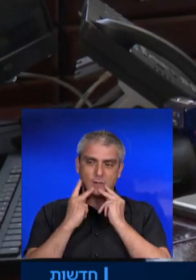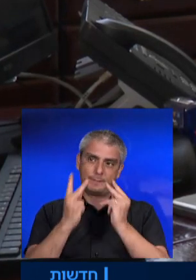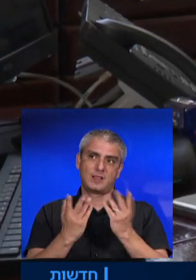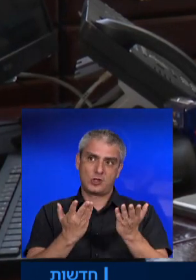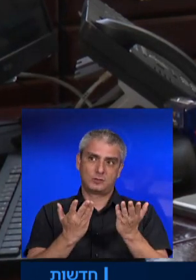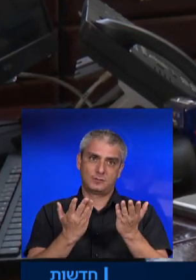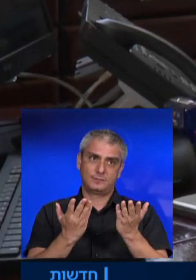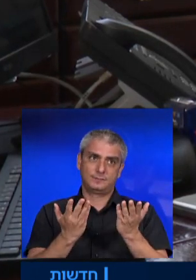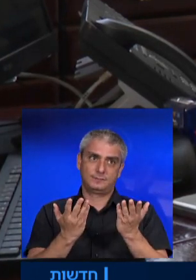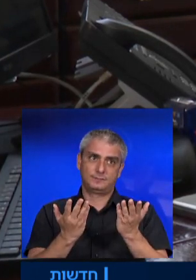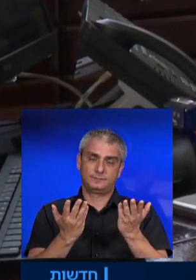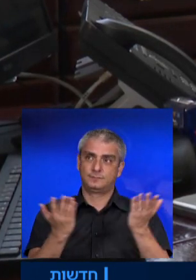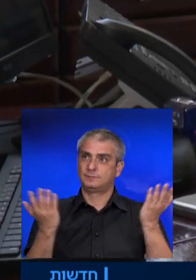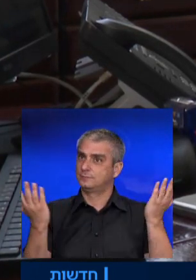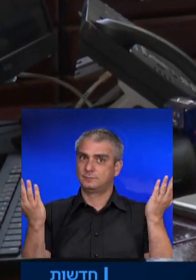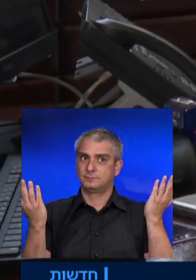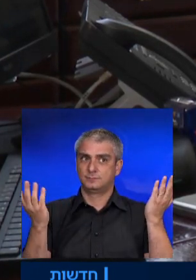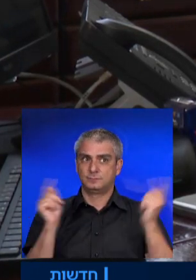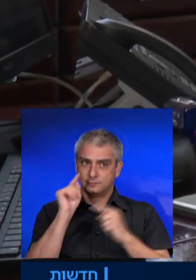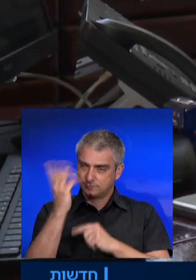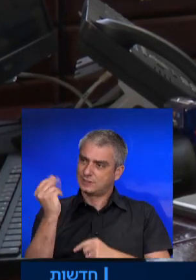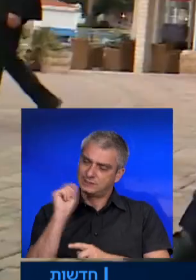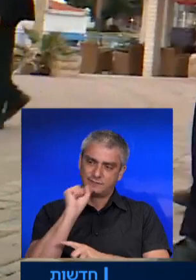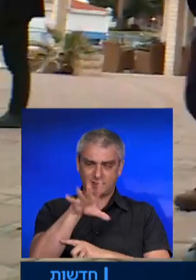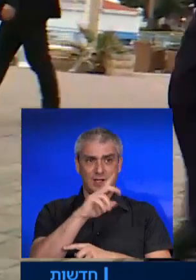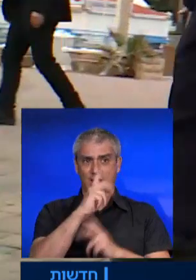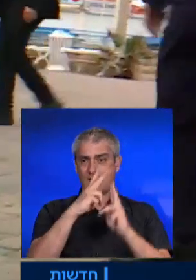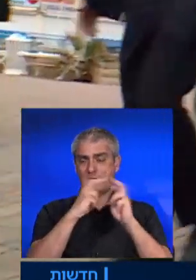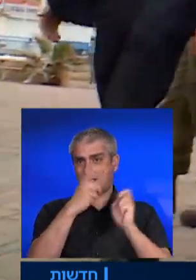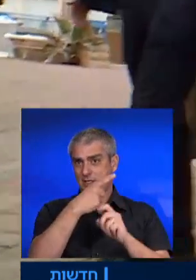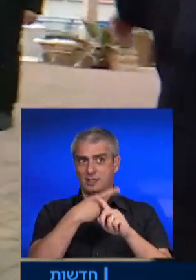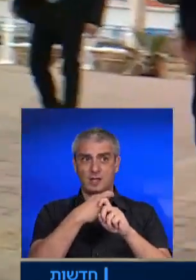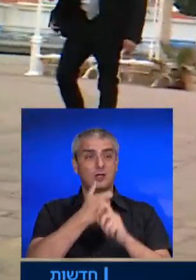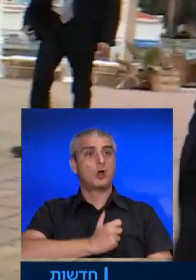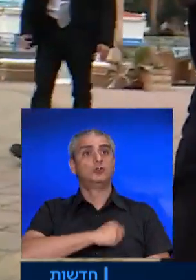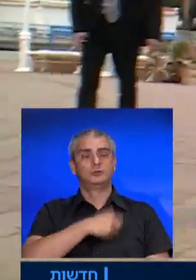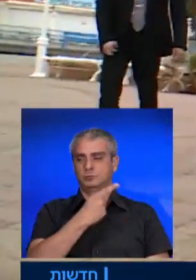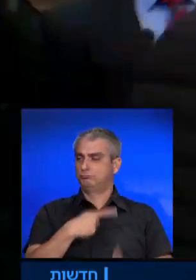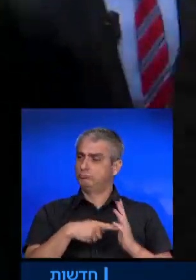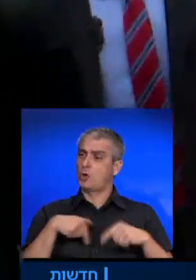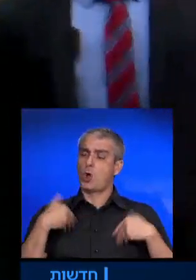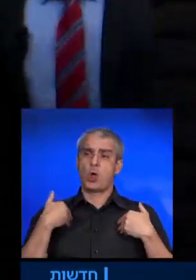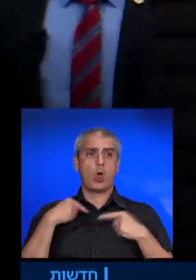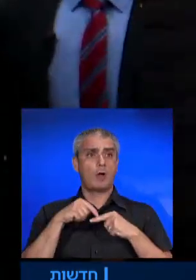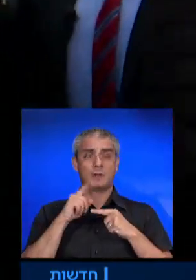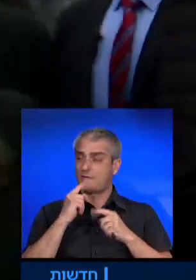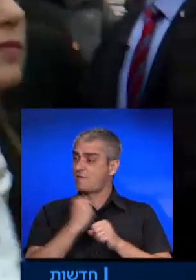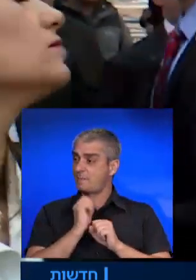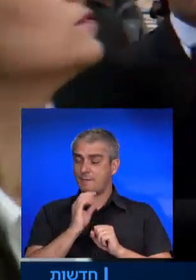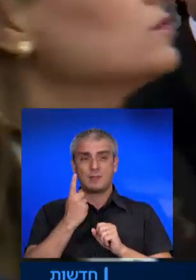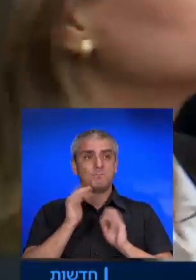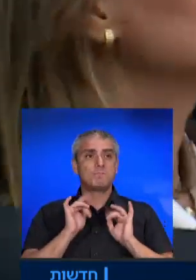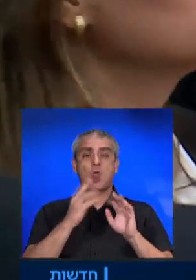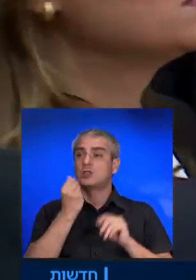פתרון ויגיע הכסף לעיר נהריה. ראש העיר מפגין אופטימיות, אבל בפועל מיליוני שקלים